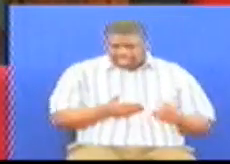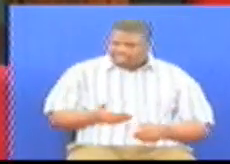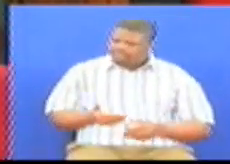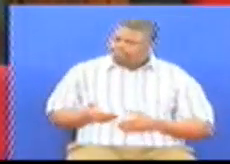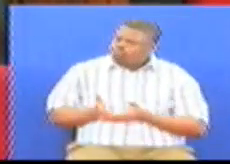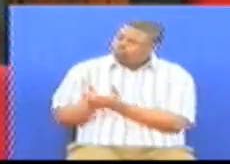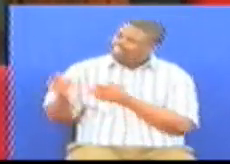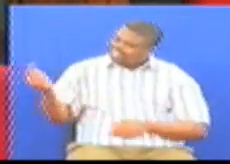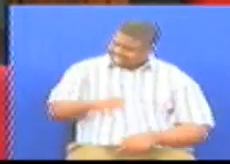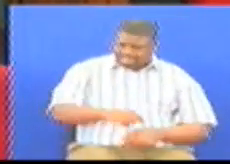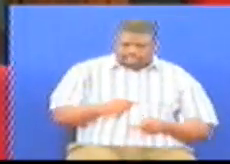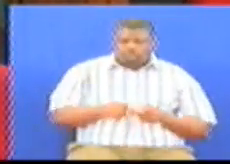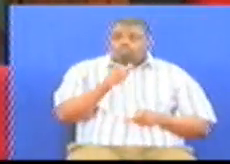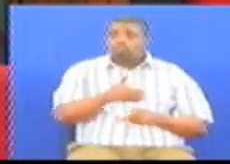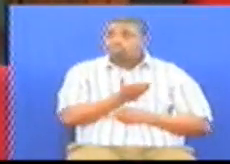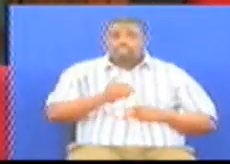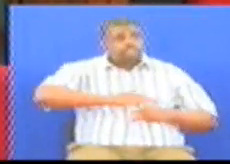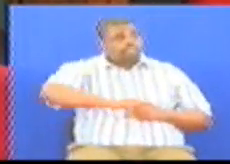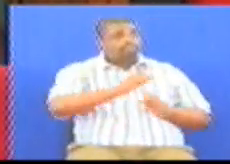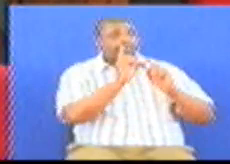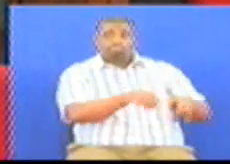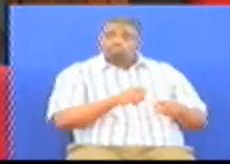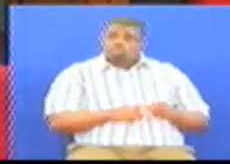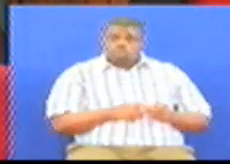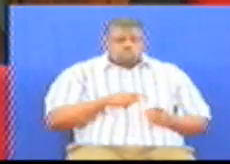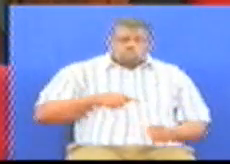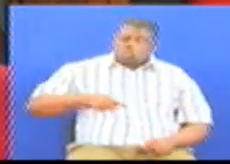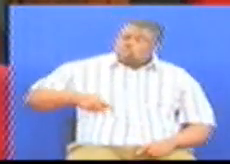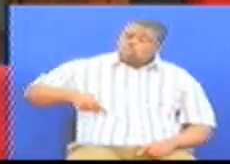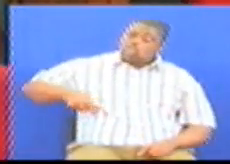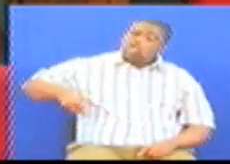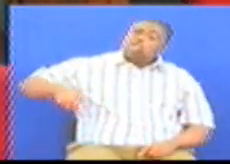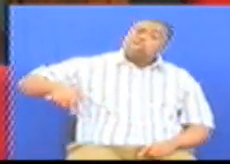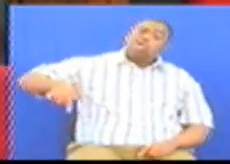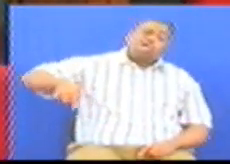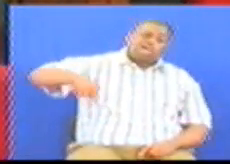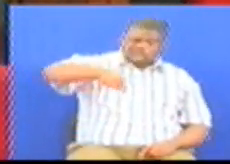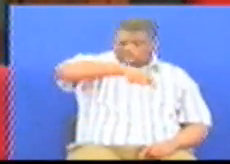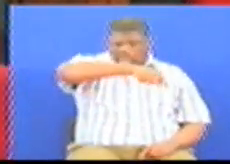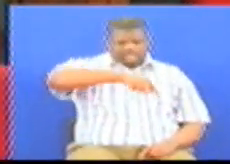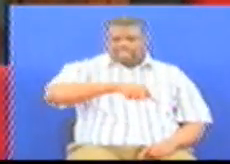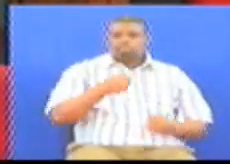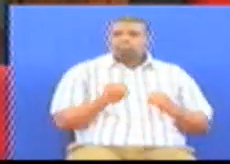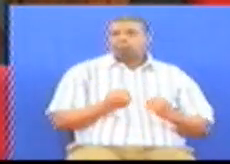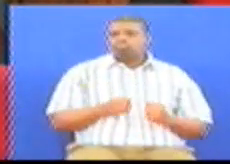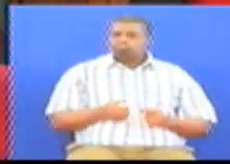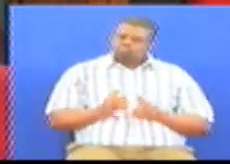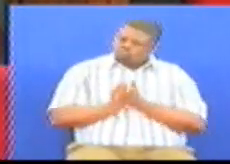upande mwingine wa pili, kwa sababu wengine wana mashamba huko. Mtu huwezi kuzunguka kilomita zaidi ya 50 kwenda kufuata shamba lako huko. Kwa tuombe